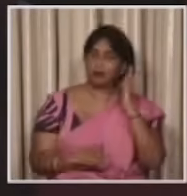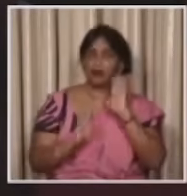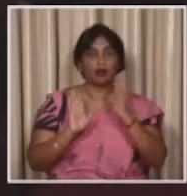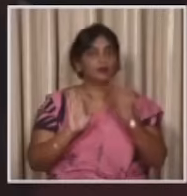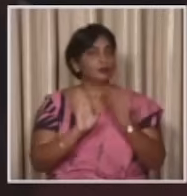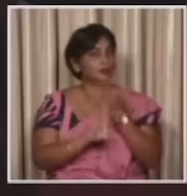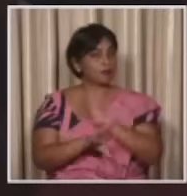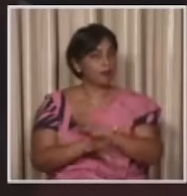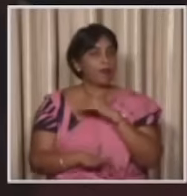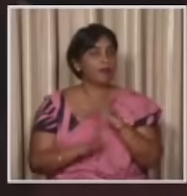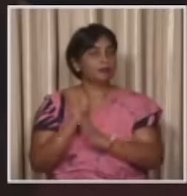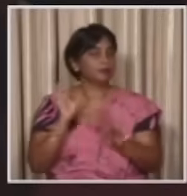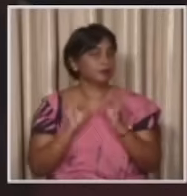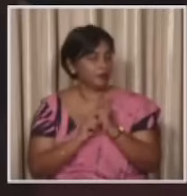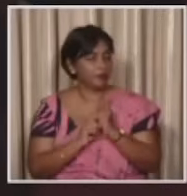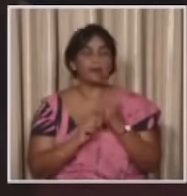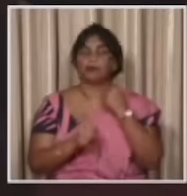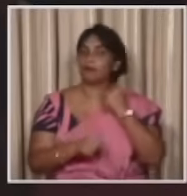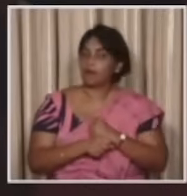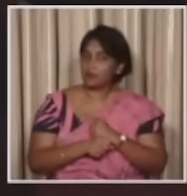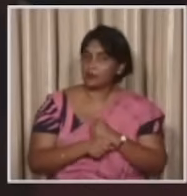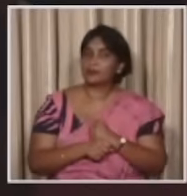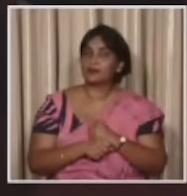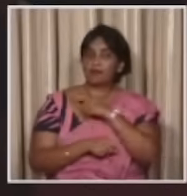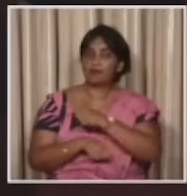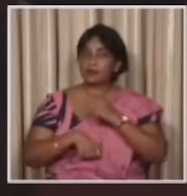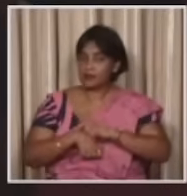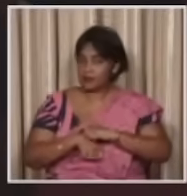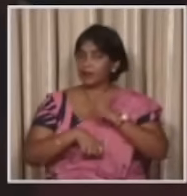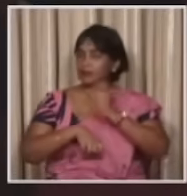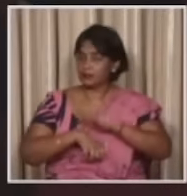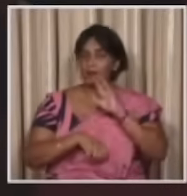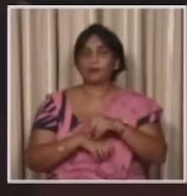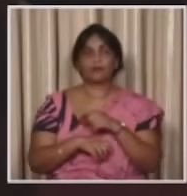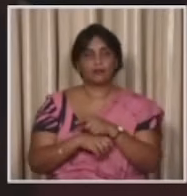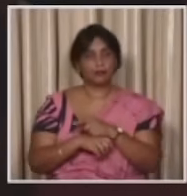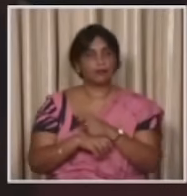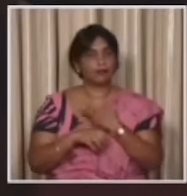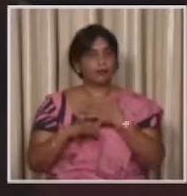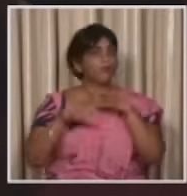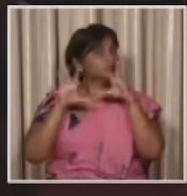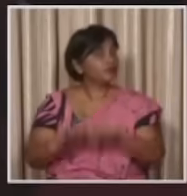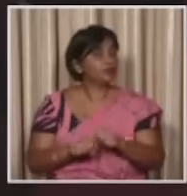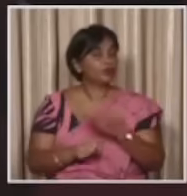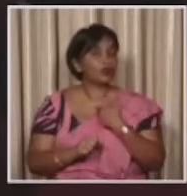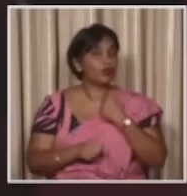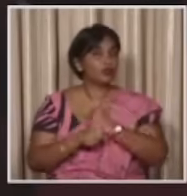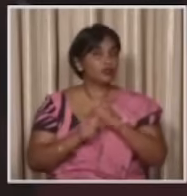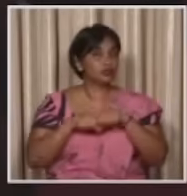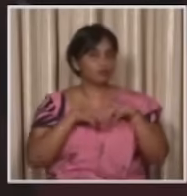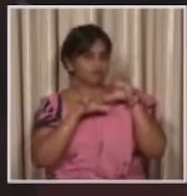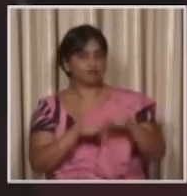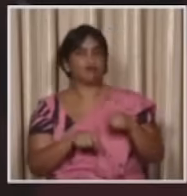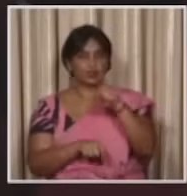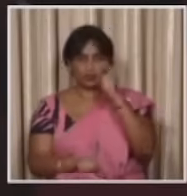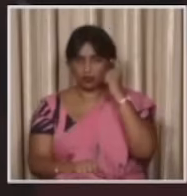පහුගිය කාලේ ඇමතිවරු ආණ්ඩු ඒ අවස්ථාවවලදී ග්‍රහණයට ලක් කරගත්තේ කොහොමද? වෘත්තීය සමිති.